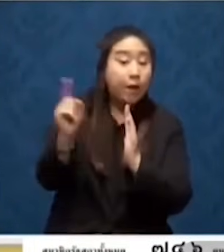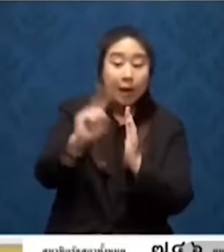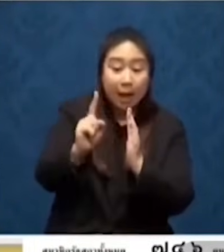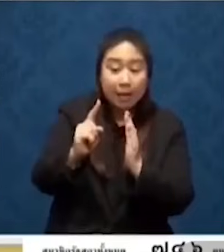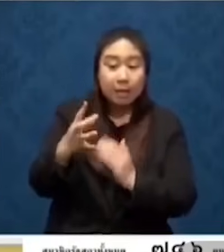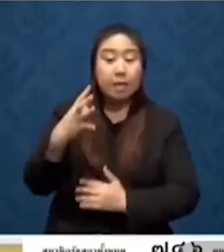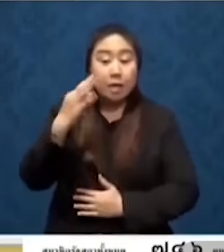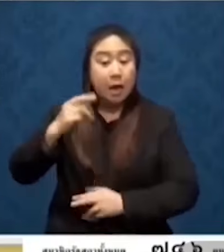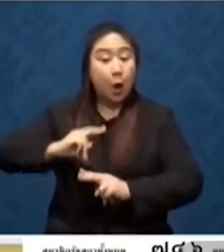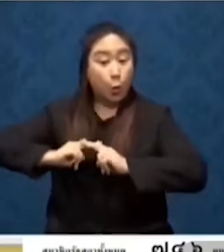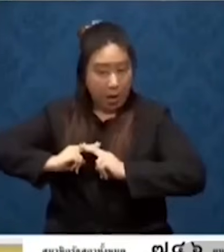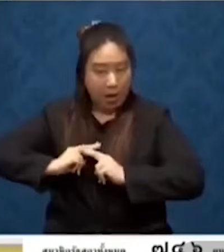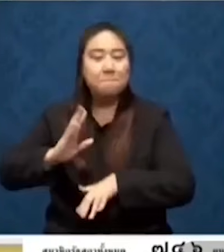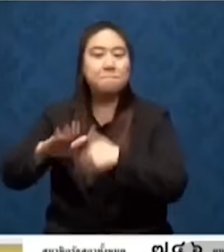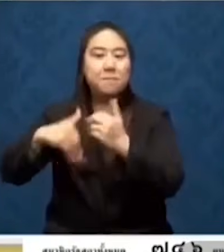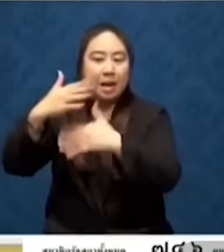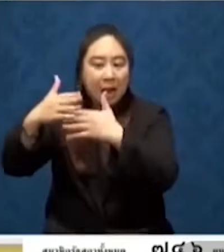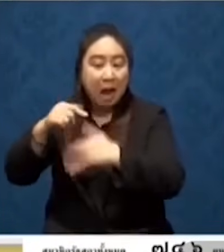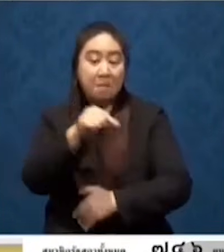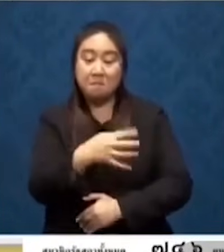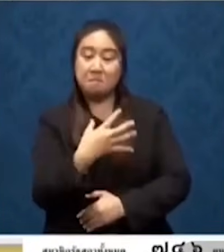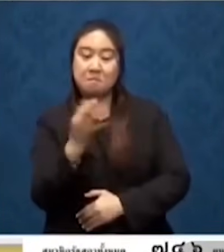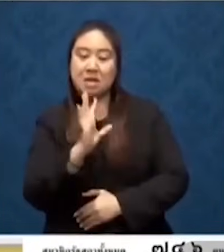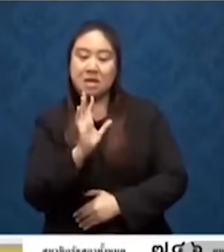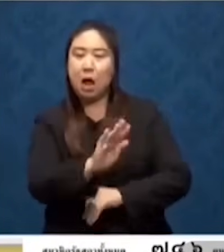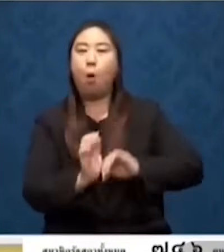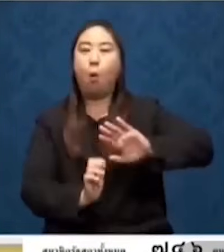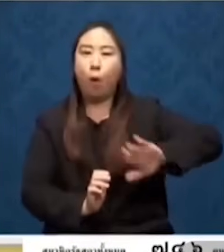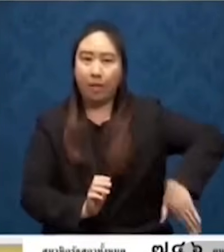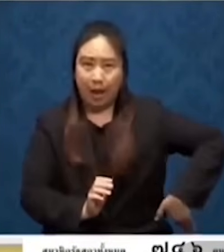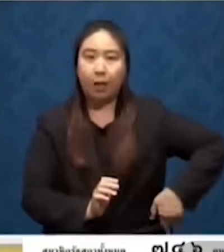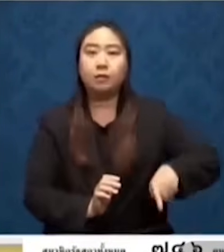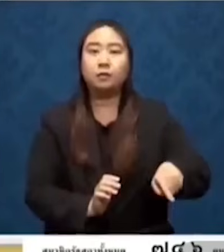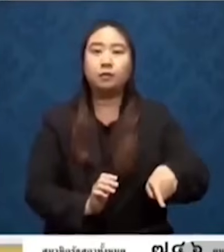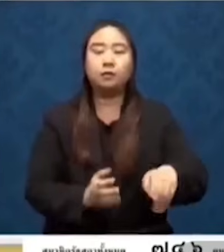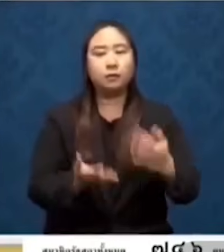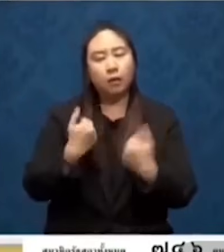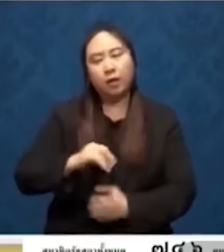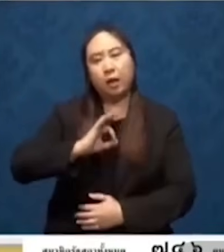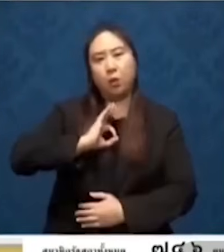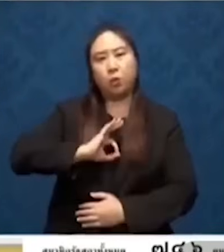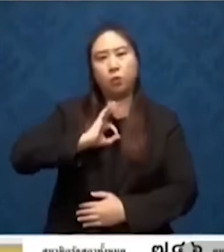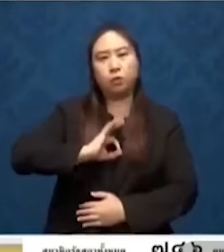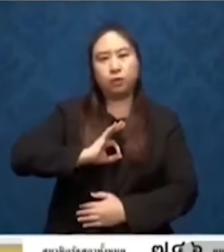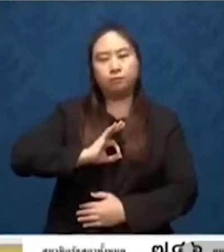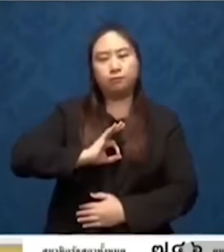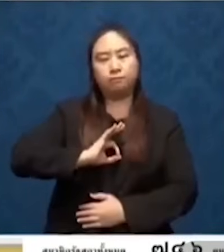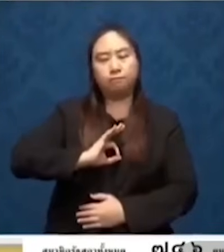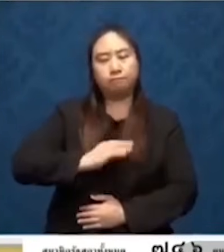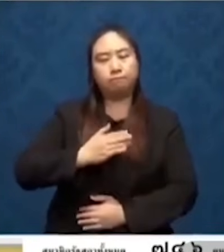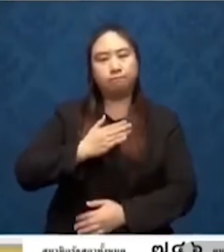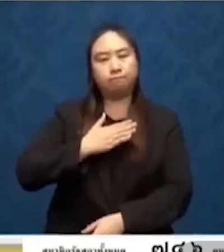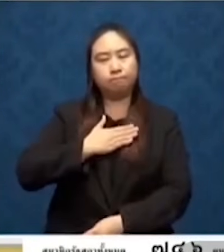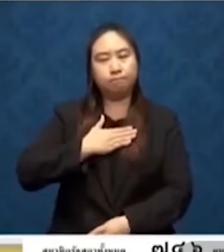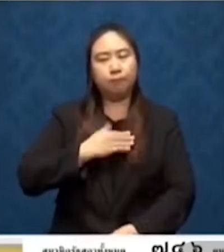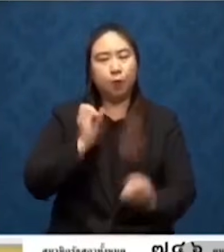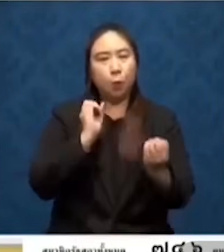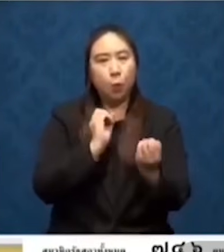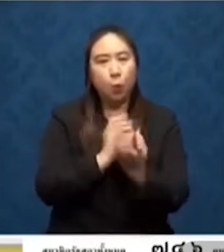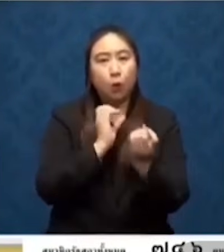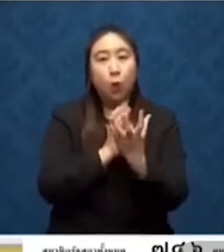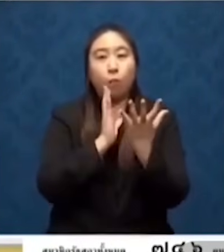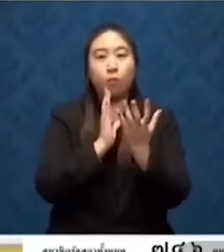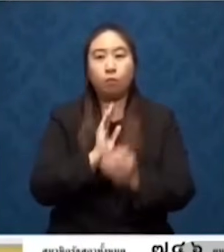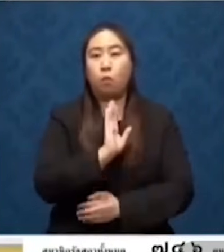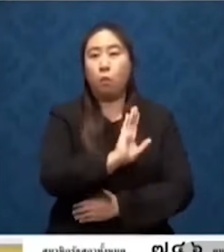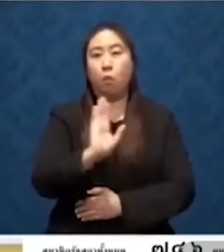จังหวัดอื่นไว้ทีหลังซึ่งทำให้เกิดความรู้สึกที่กระทบต่อความรู้สึกของ